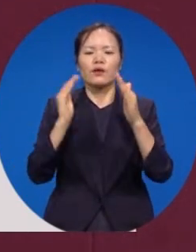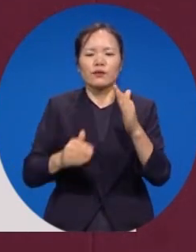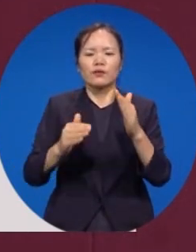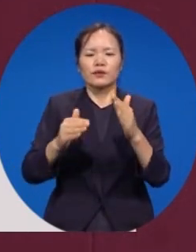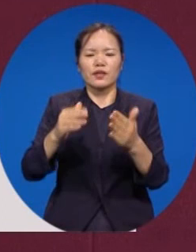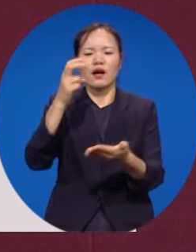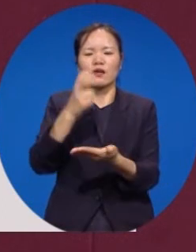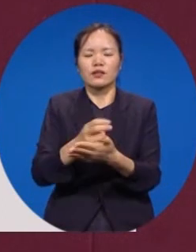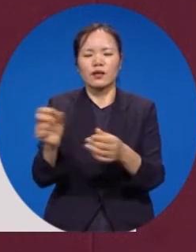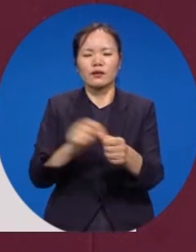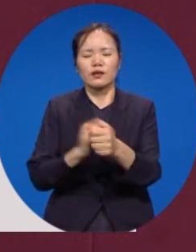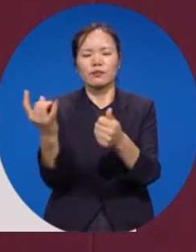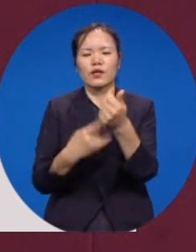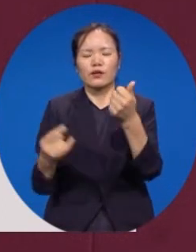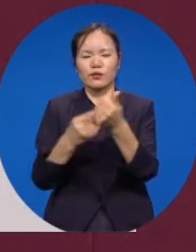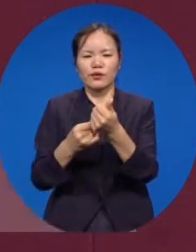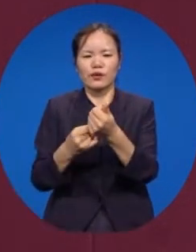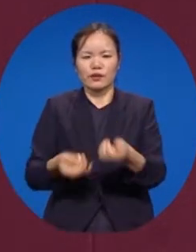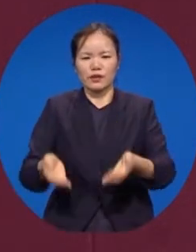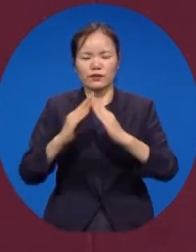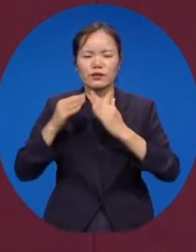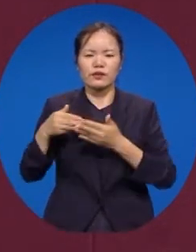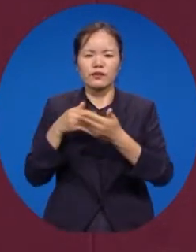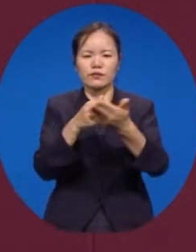공정사법특별위원회를 구성하자고 제안하는 것입니다.